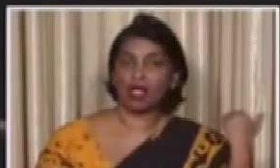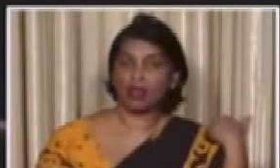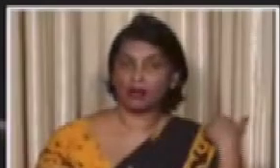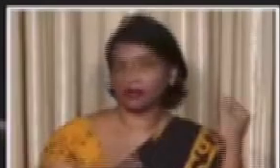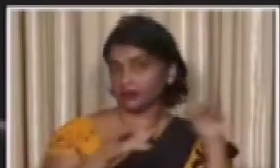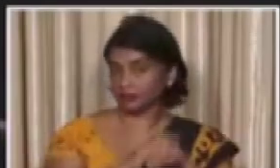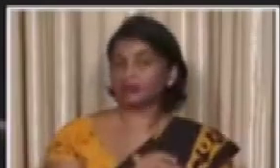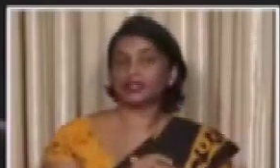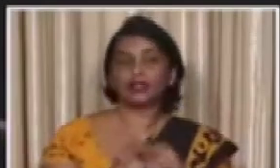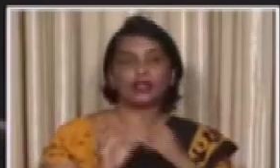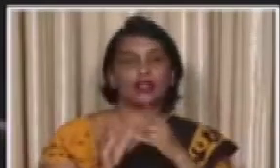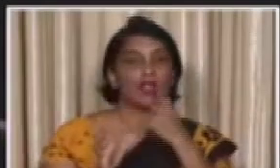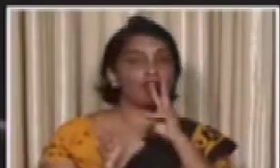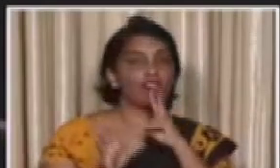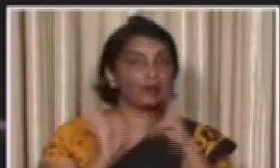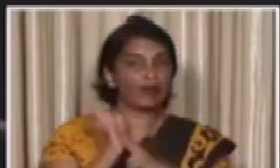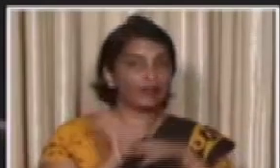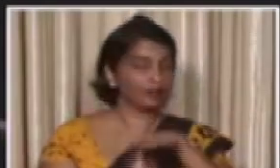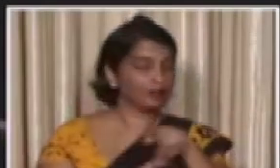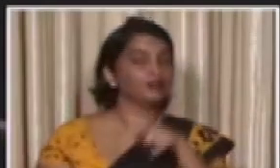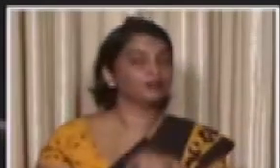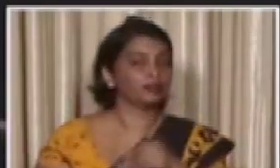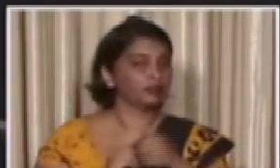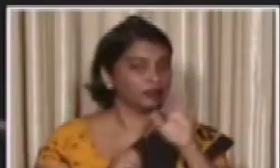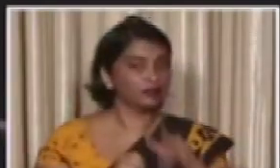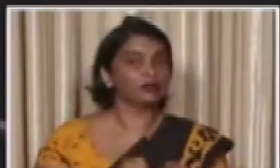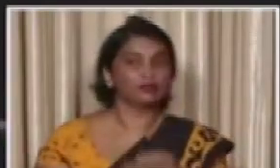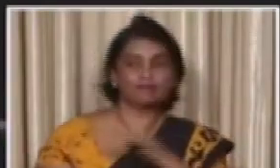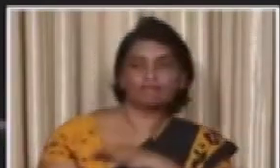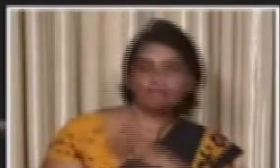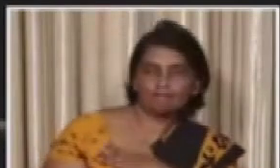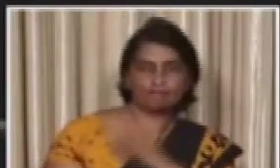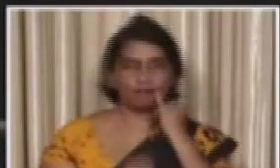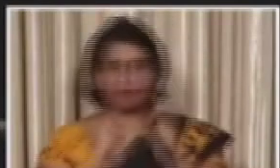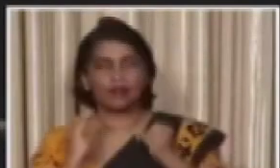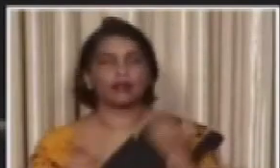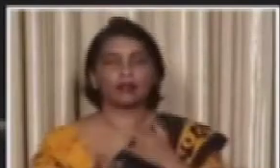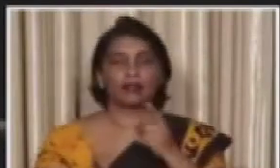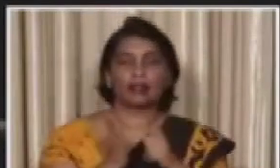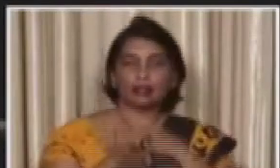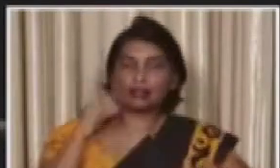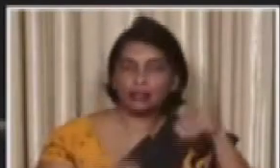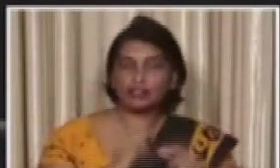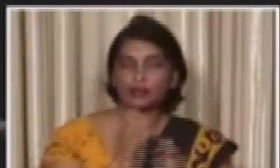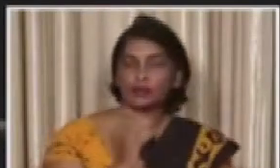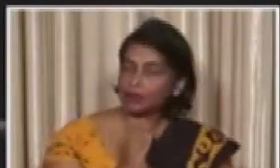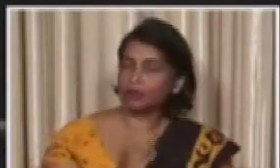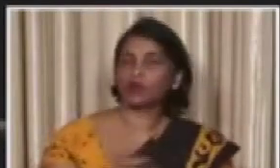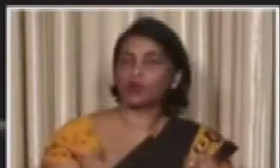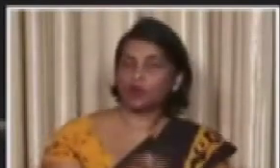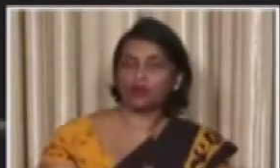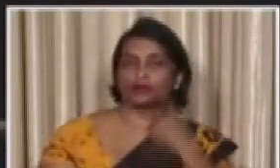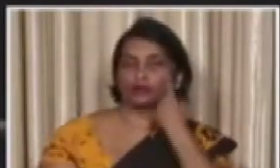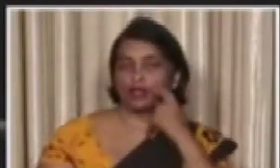නියෝජනය කරපු නිවිතිකඩ මැතිවරණ බල ප්‍රදේශයේ පැවති පලිගන්නා දේශපාලනය මැරබලය යෙද වූ ප්‍රචණ්ඩත්වය